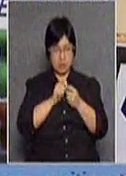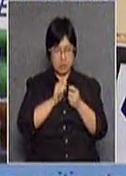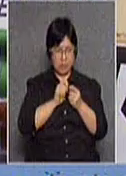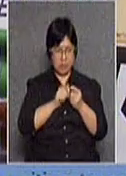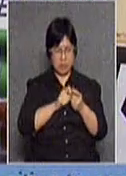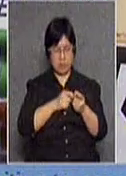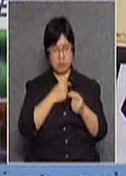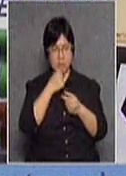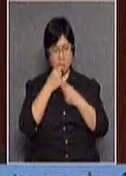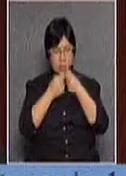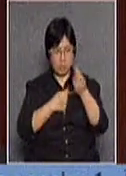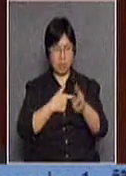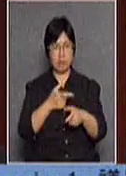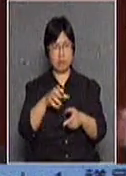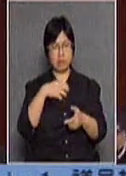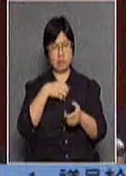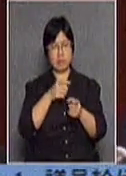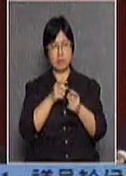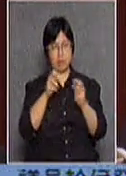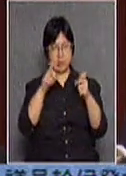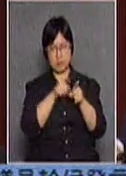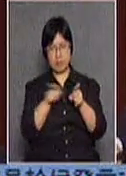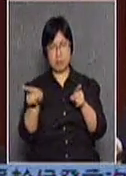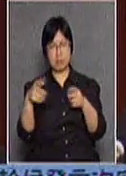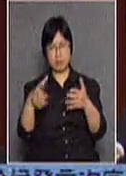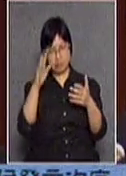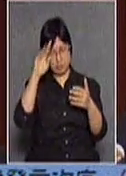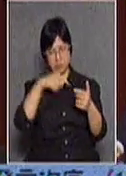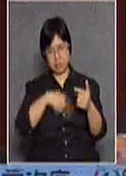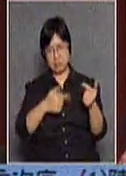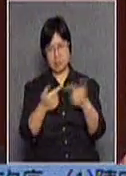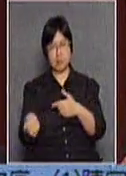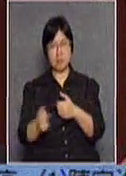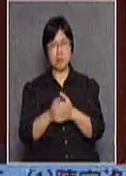述我就認為是離題的。梁國雄議員請你繼續。